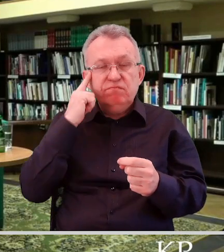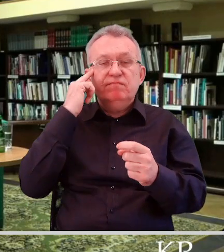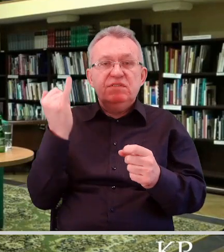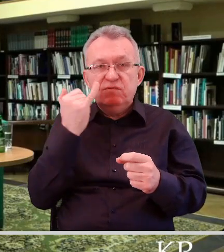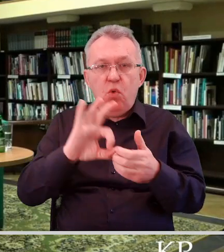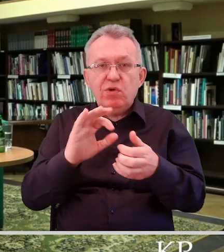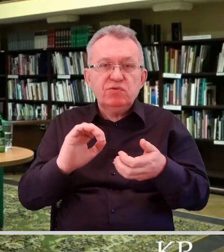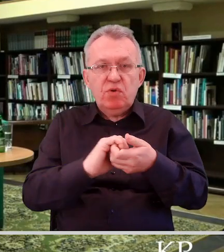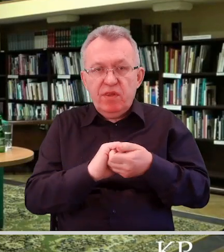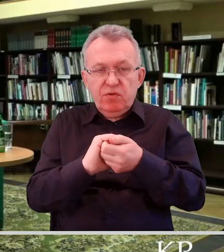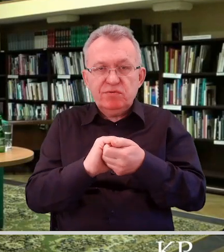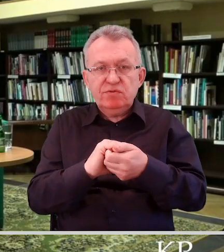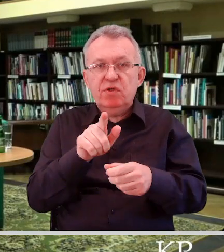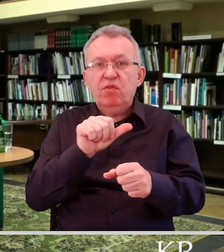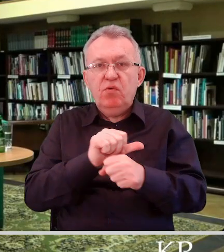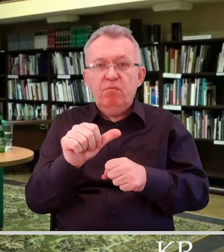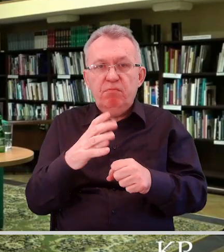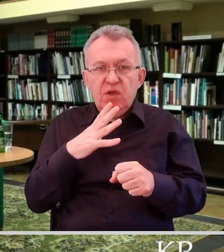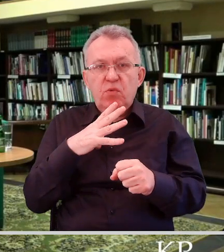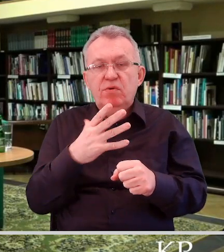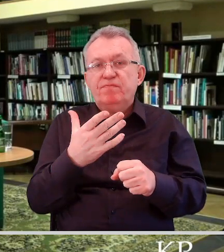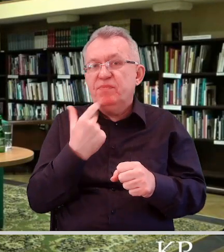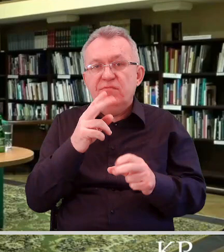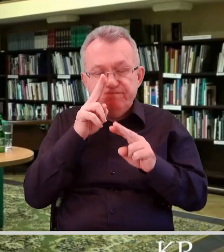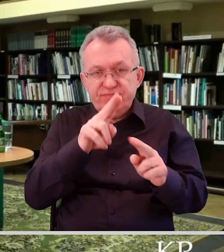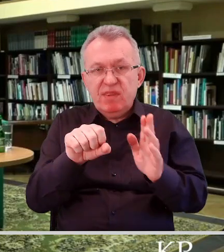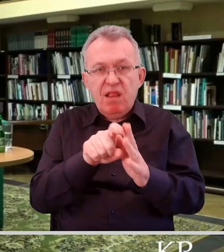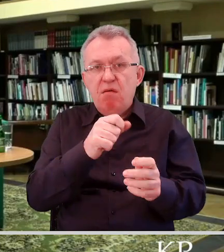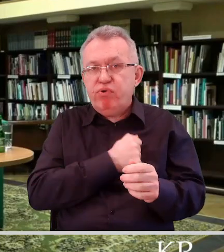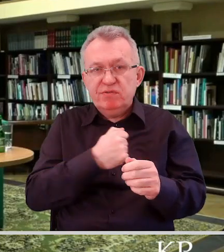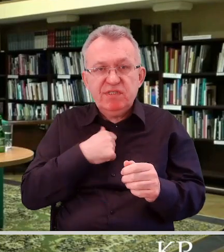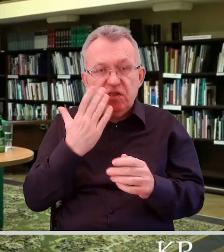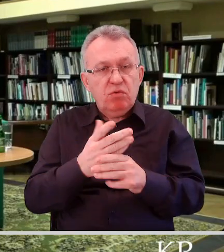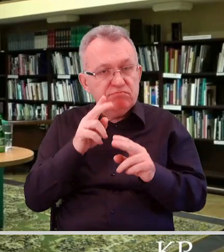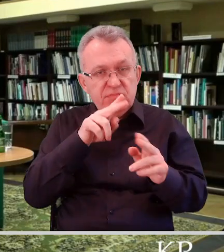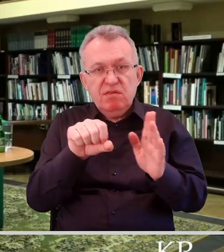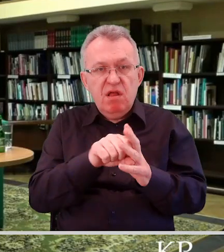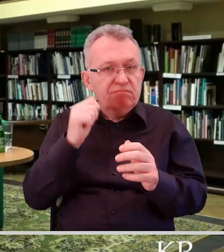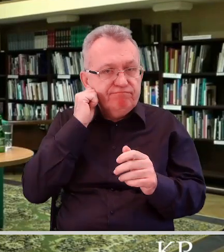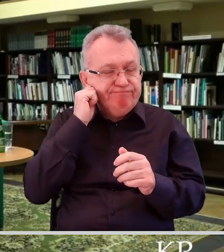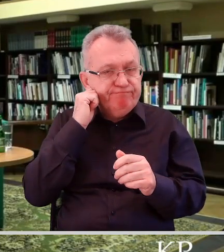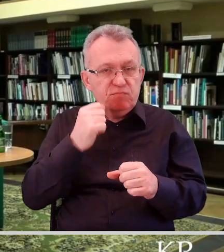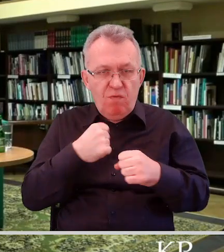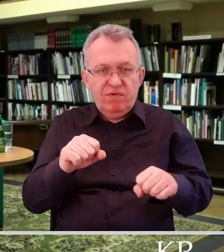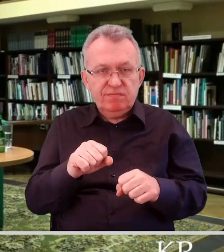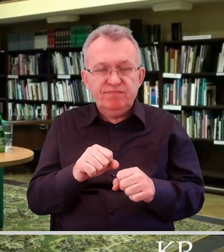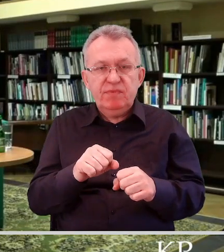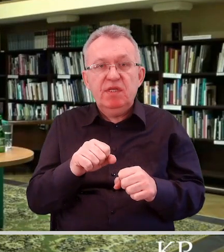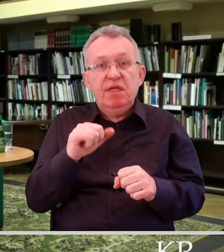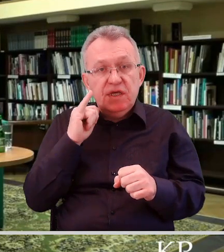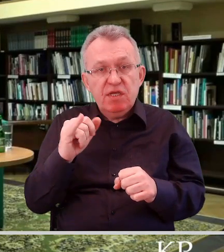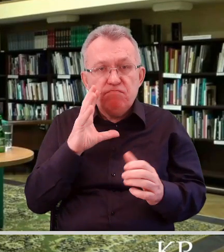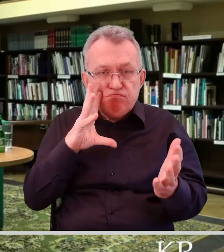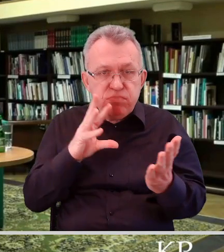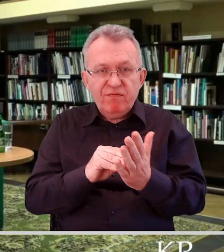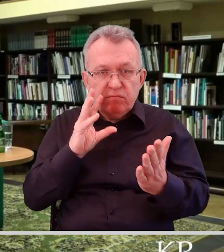Solidarności. Także to nie był wyraz podziwu dla Polski, tylko to był wyraz podziwu dla Polek. I bardzo to się